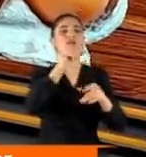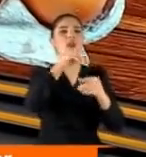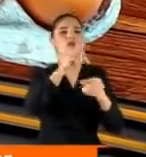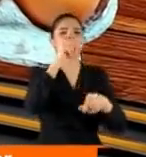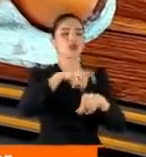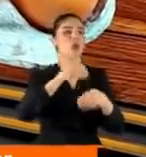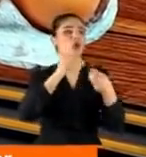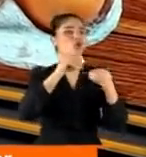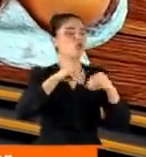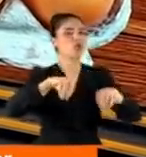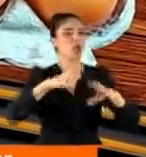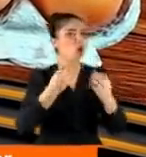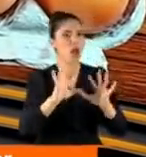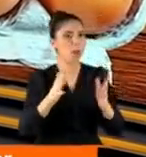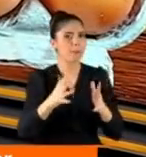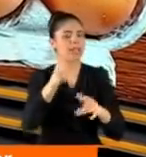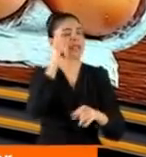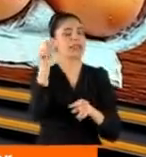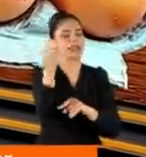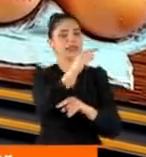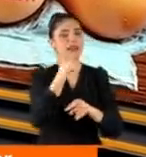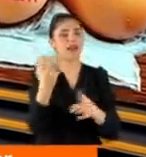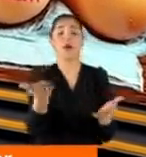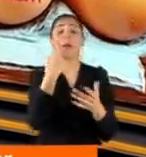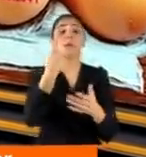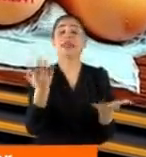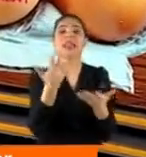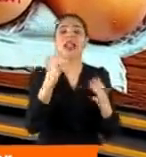bir tavuğun yumurtası olabilir. Aman dikkat, bakın neler yapıyorlar.